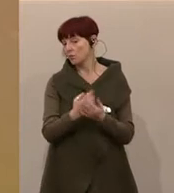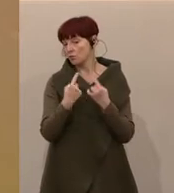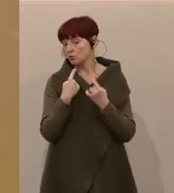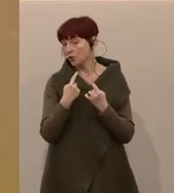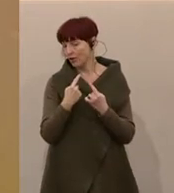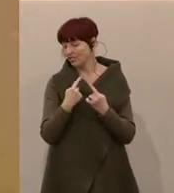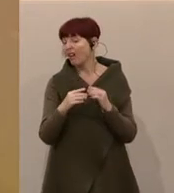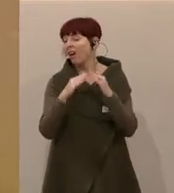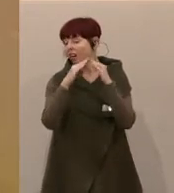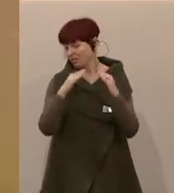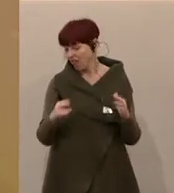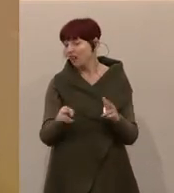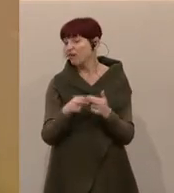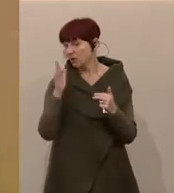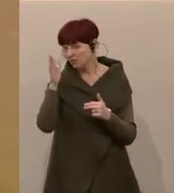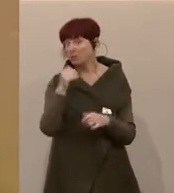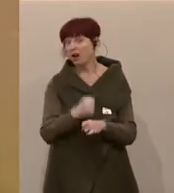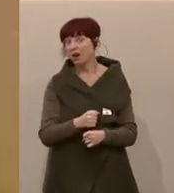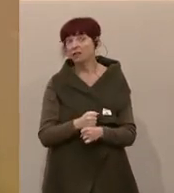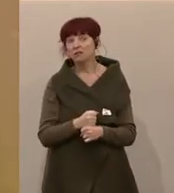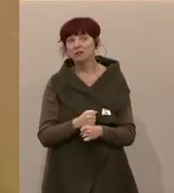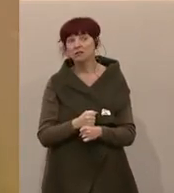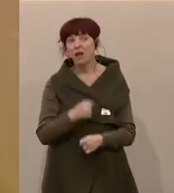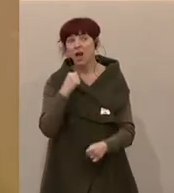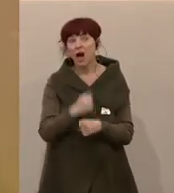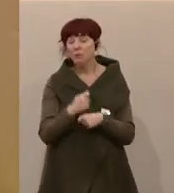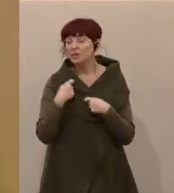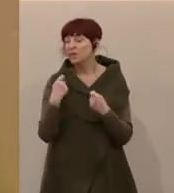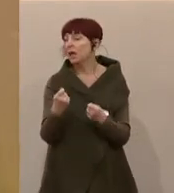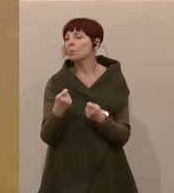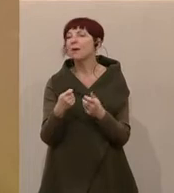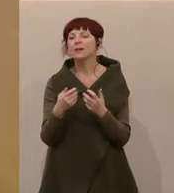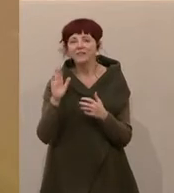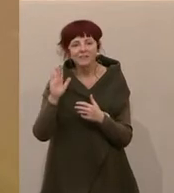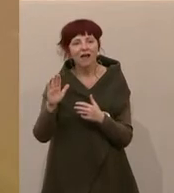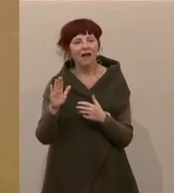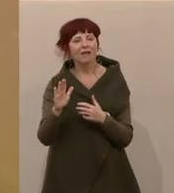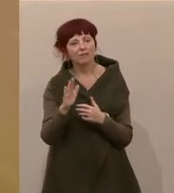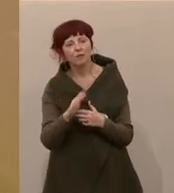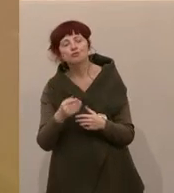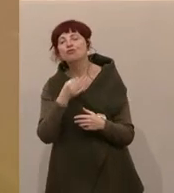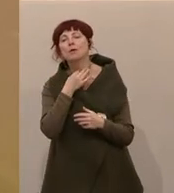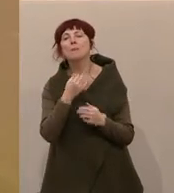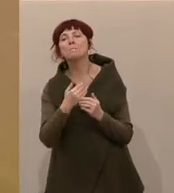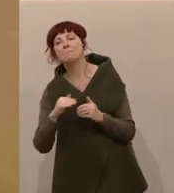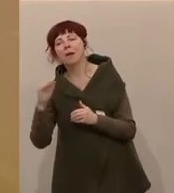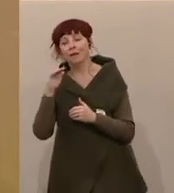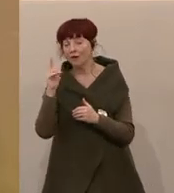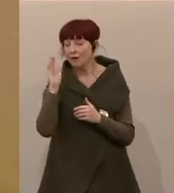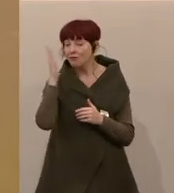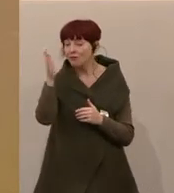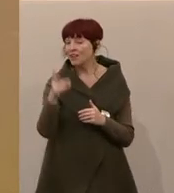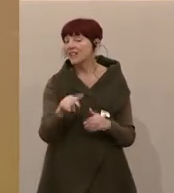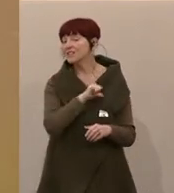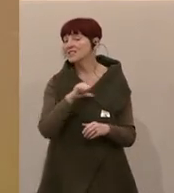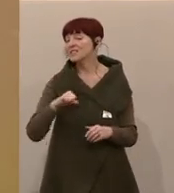besorgen, Kolleginnen und Kollegen. Der Fachverband, wo die Arbeitgeber die Mehrheit haben, werden diesen Selbstbehalt beschließen, Kolleginnen und Kollegen. Und wir